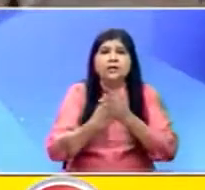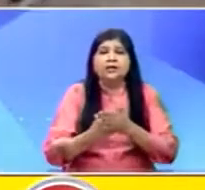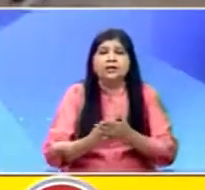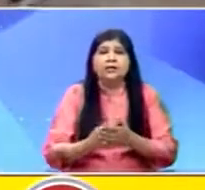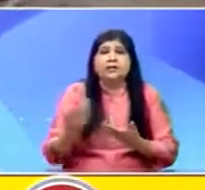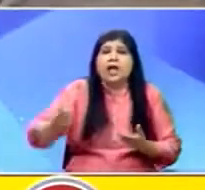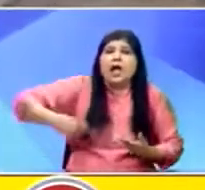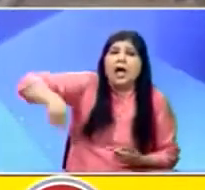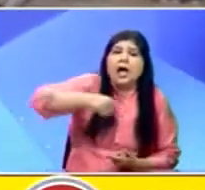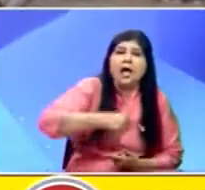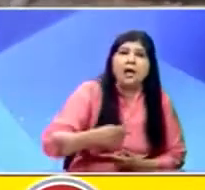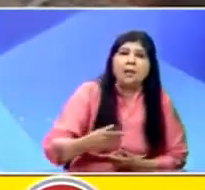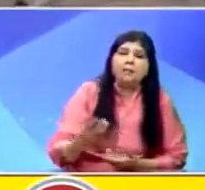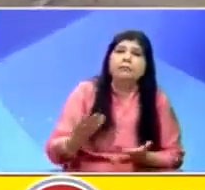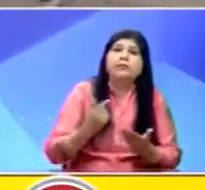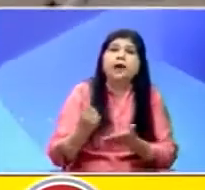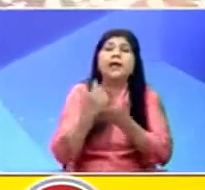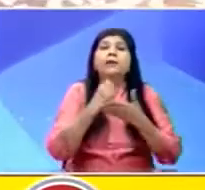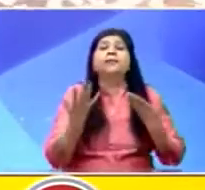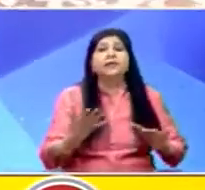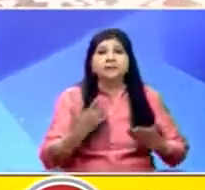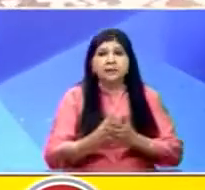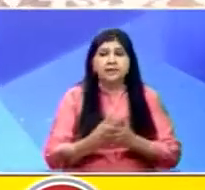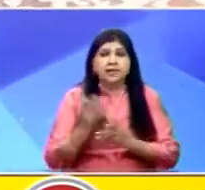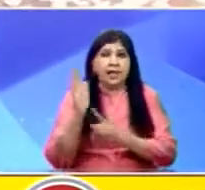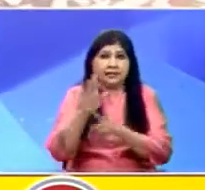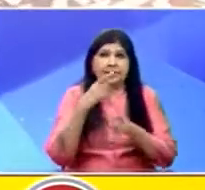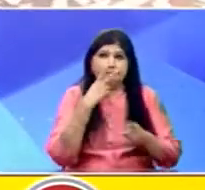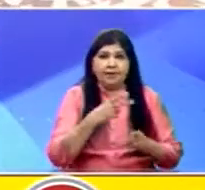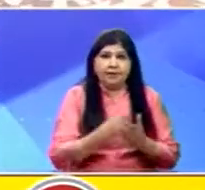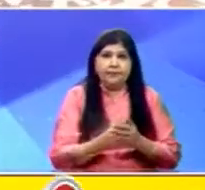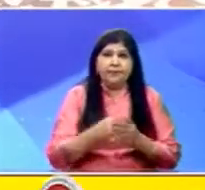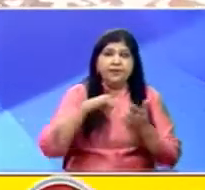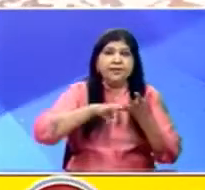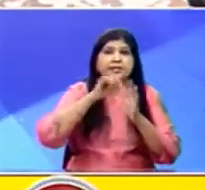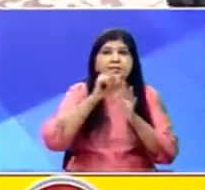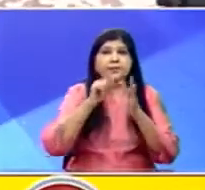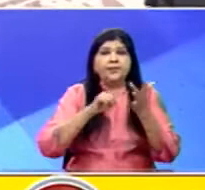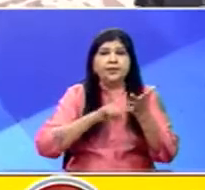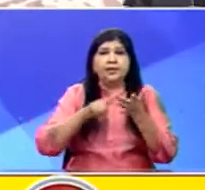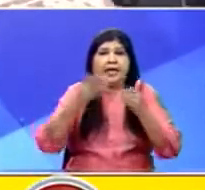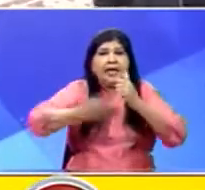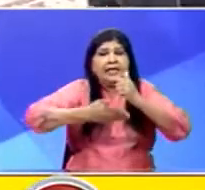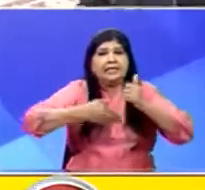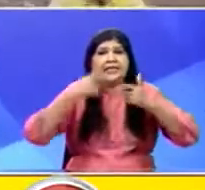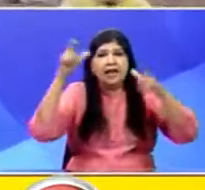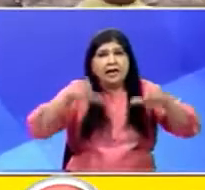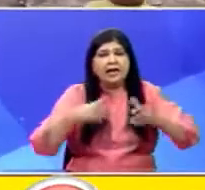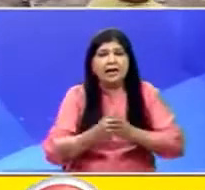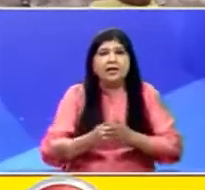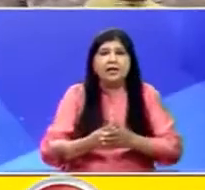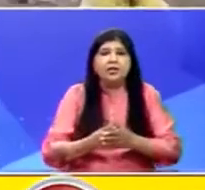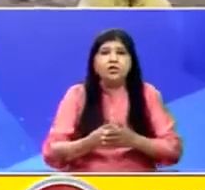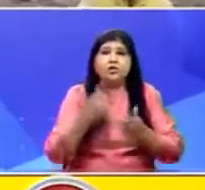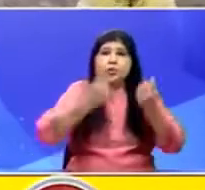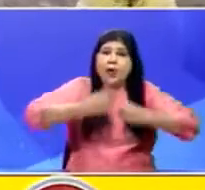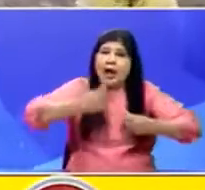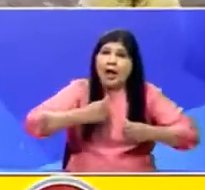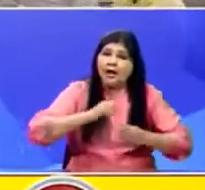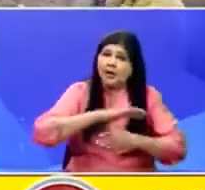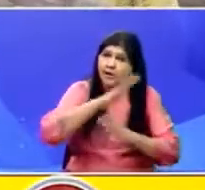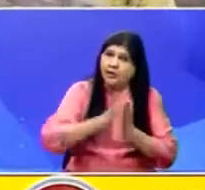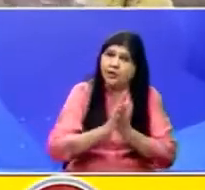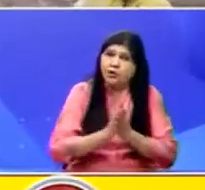भी बेहतरीन उदाहरण मिलता है। स्पीति में किसान जो गाय पालते हैं,